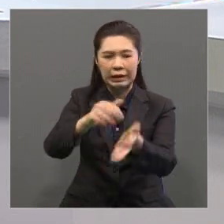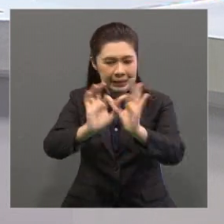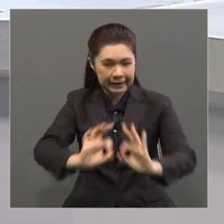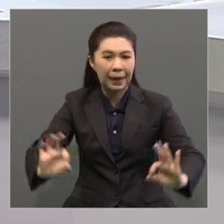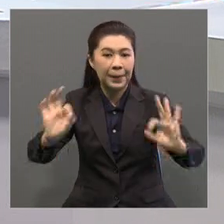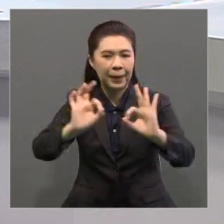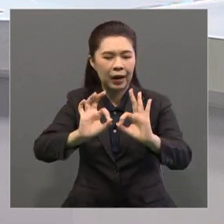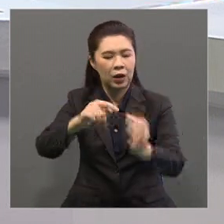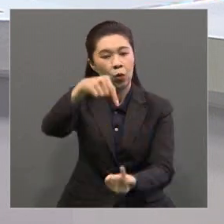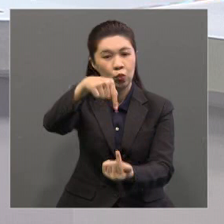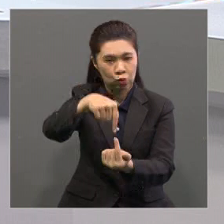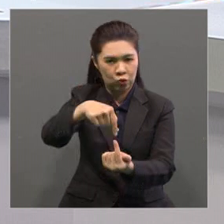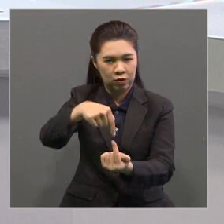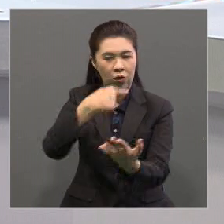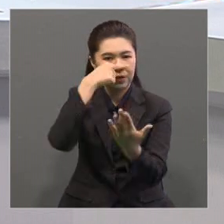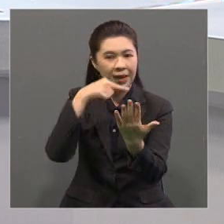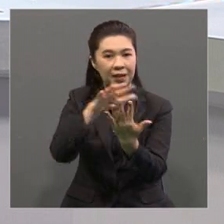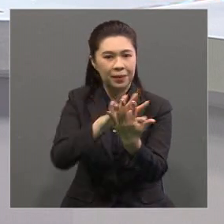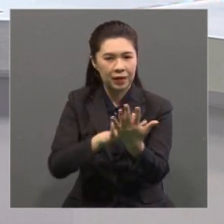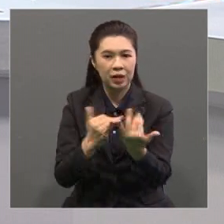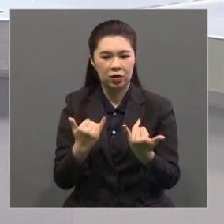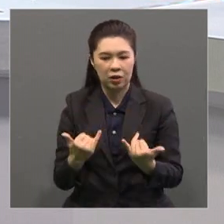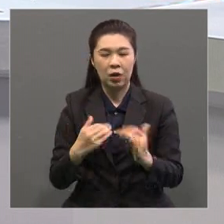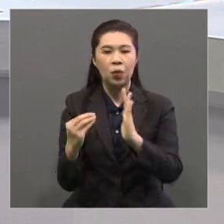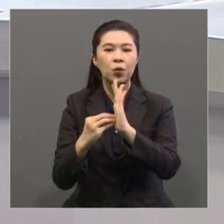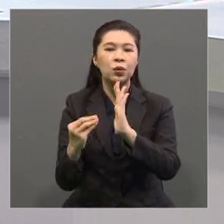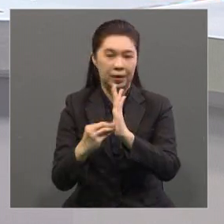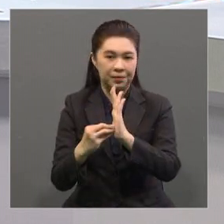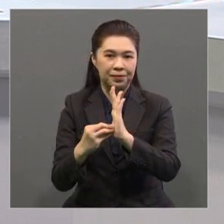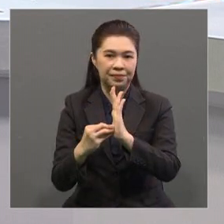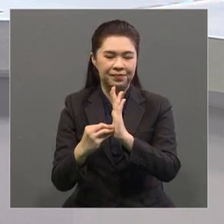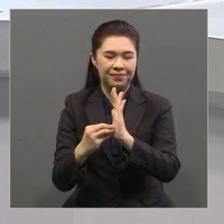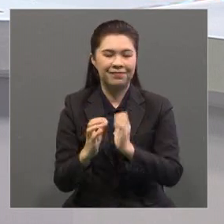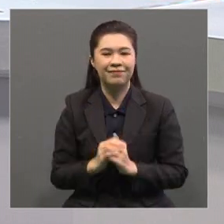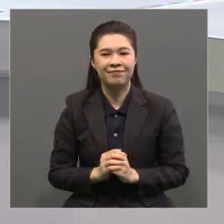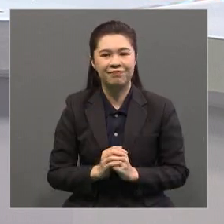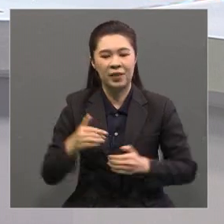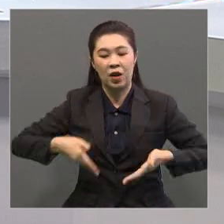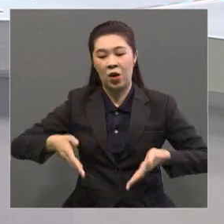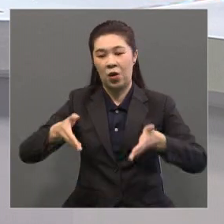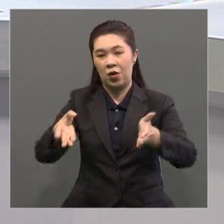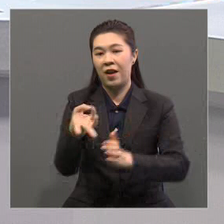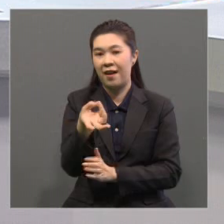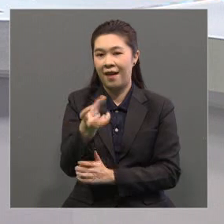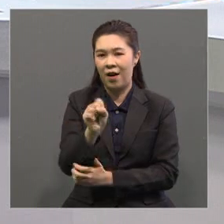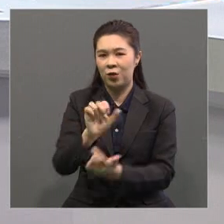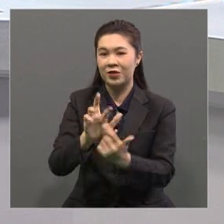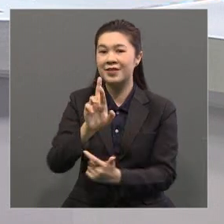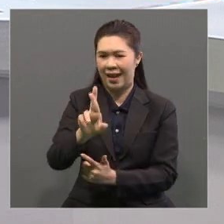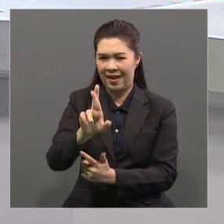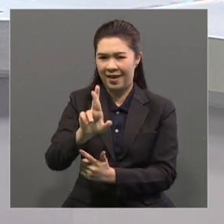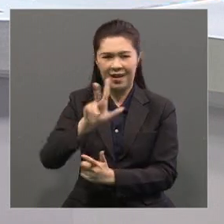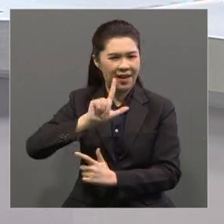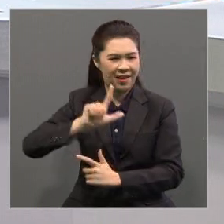การเล่นสงกรานต์ของบ้านเราถ้าเป็นในพื้นที่กรุงเทพฯแน่นอนถนนข้าวสารครับซิกเนเจอร์